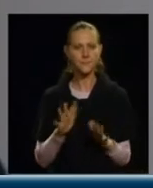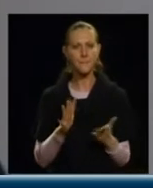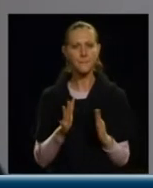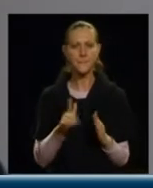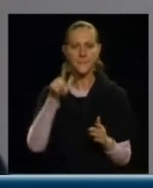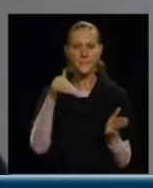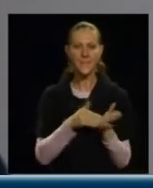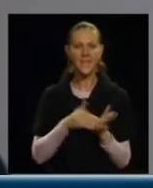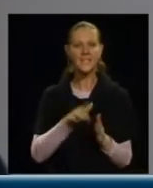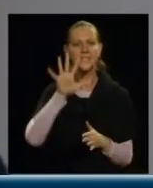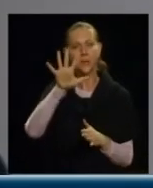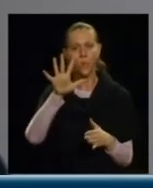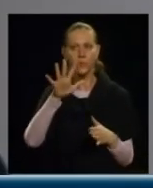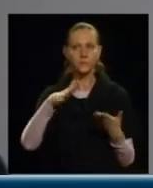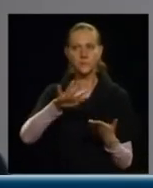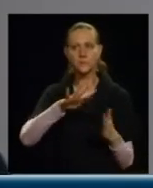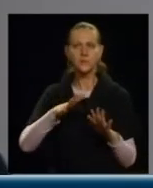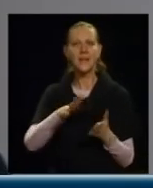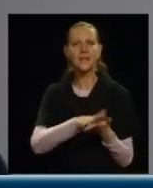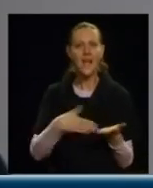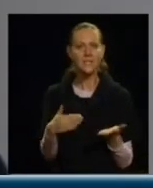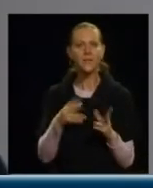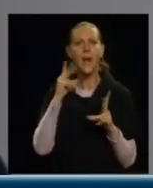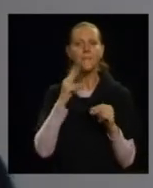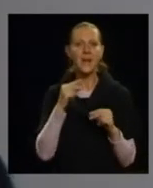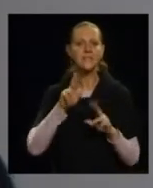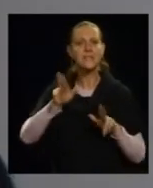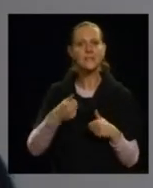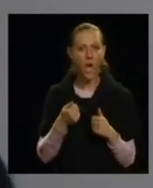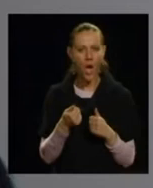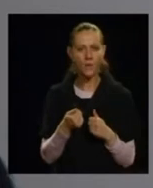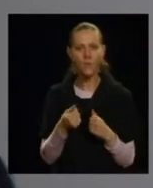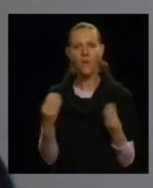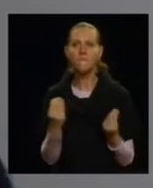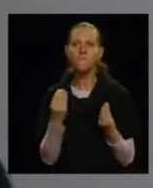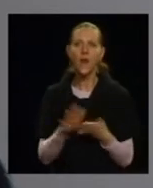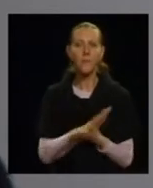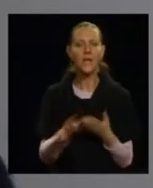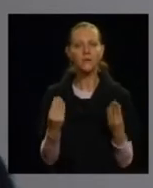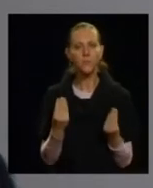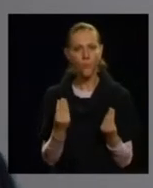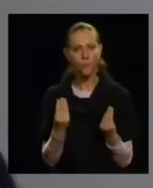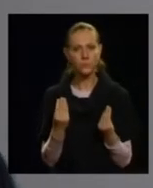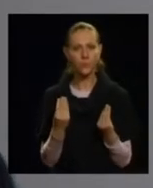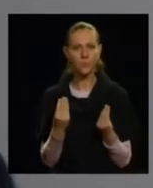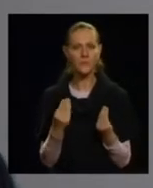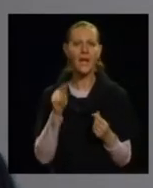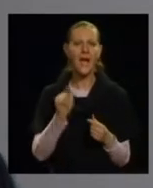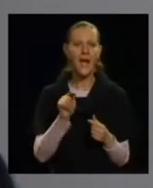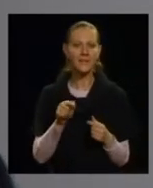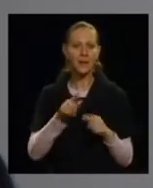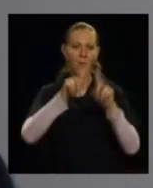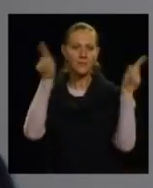körülbelül 2005 táján kezdtünk el beszélgetni arról, hogy valamilyen módon ennek